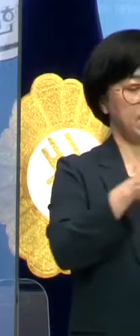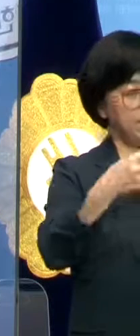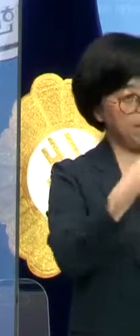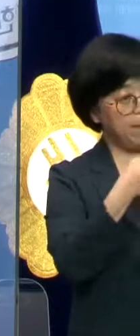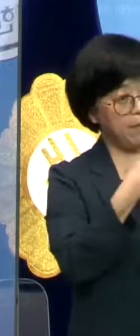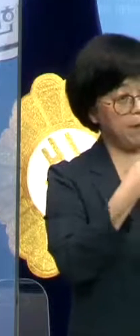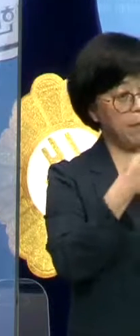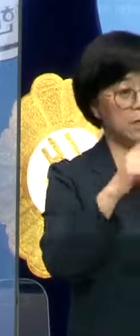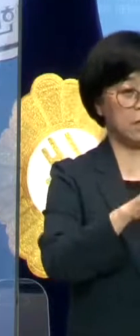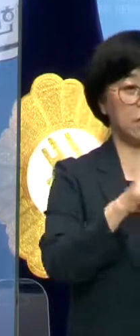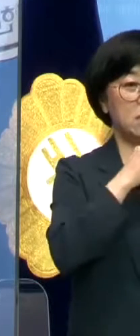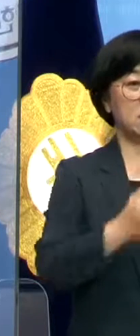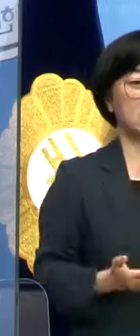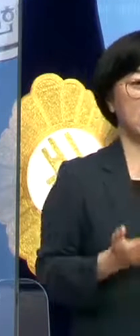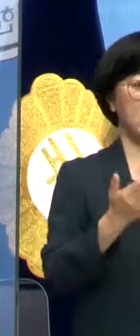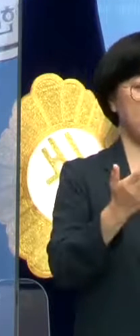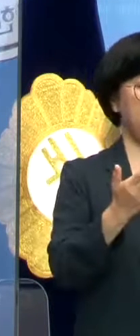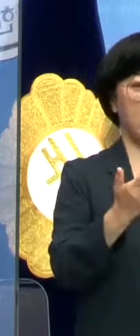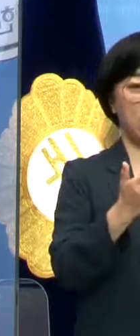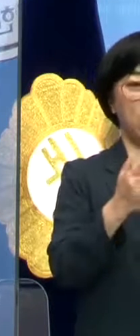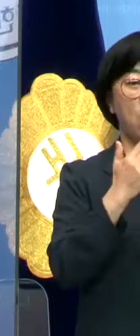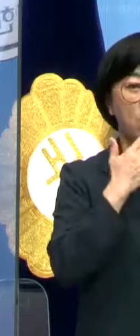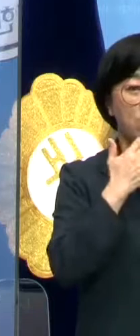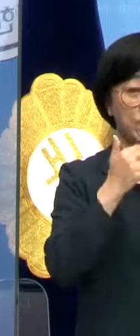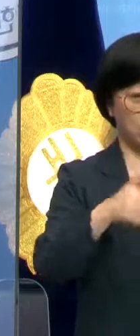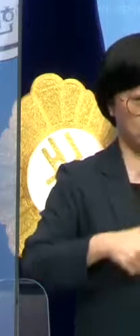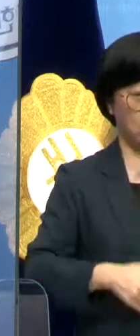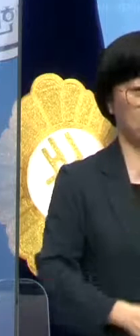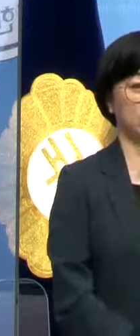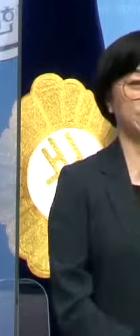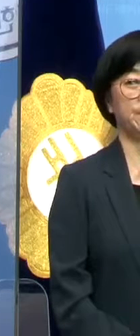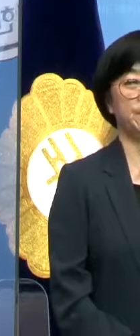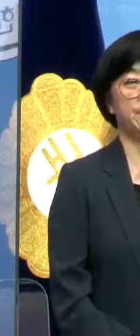더 이상의 희생이 뒤 따라서는 안 될 것입니다